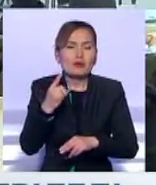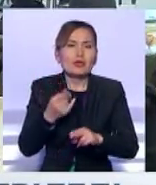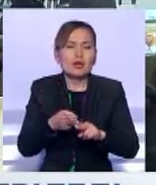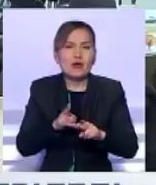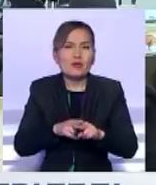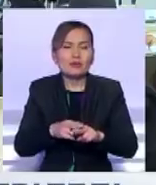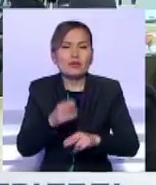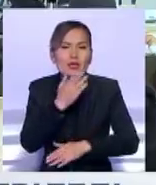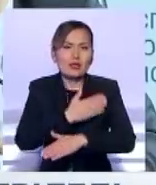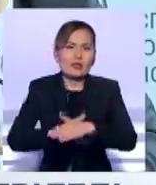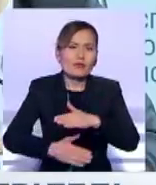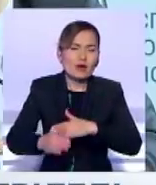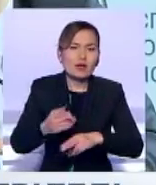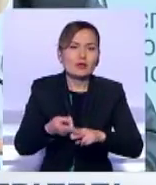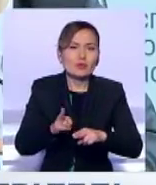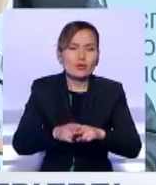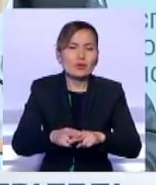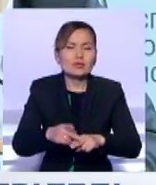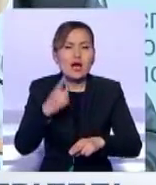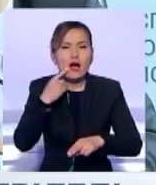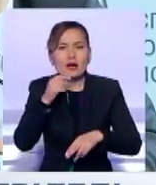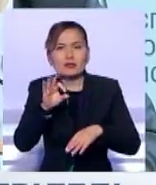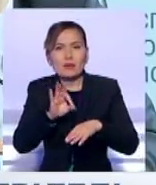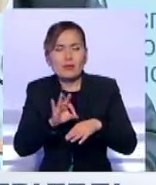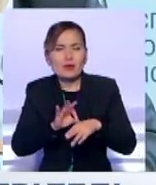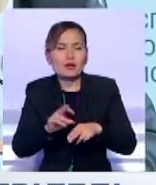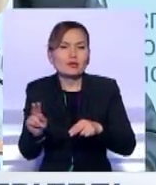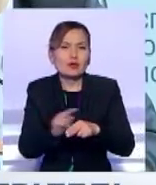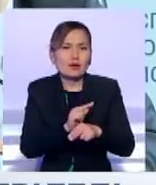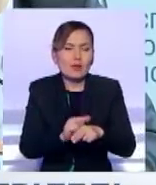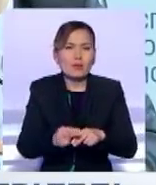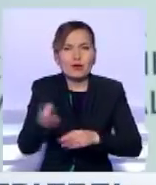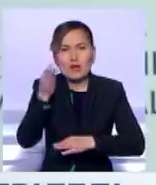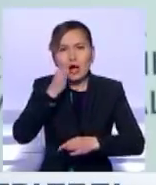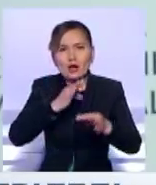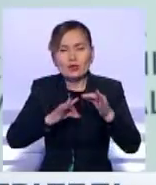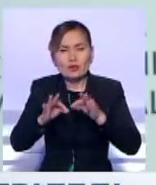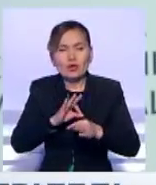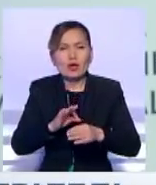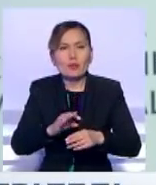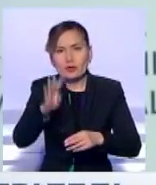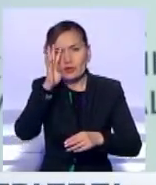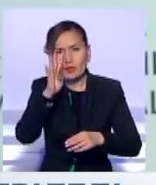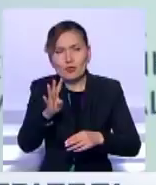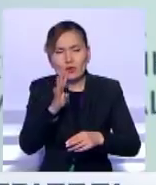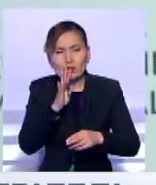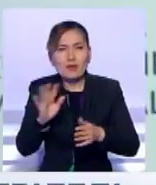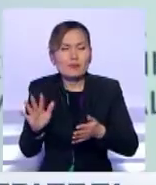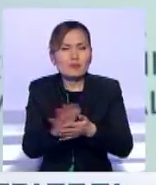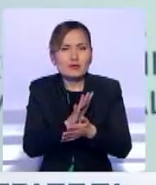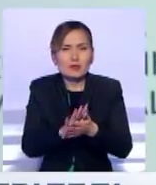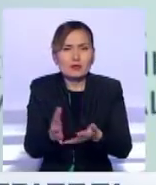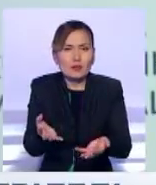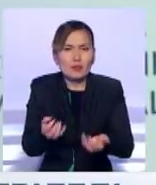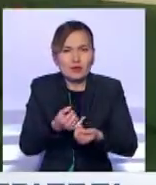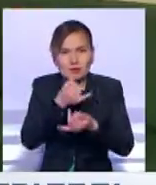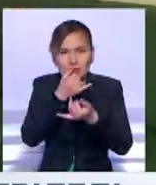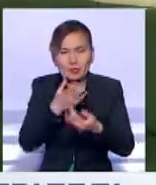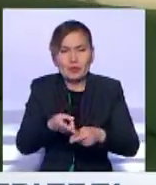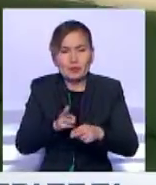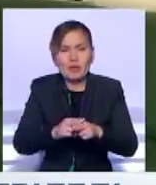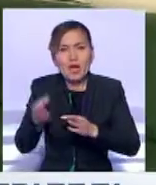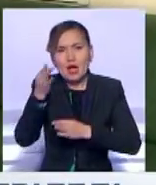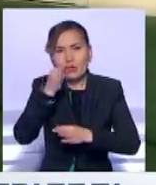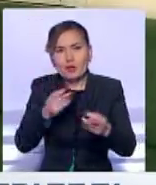берілуі тиіс инсулин мен шприцтерді және қандағы қан құрамын анықтайтын тест шолақтарын 4 ай бойы алмай келген хабарлаған болатын.